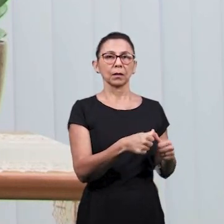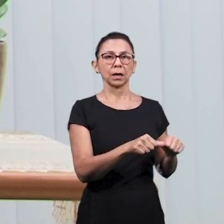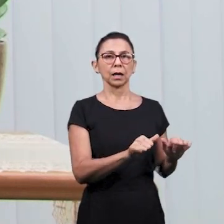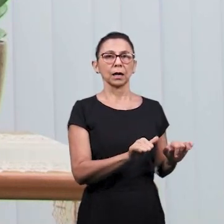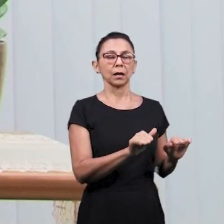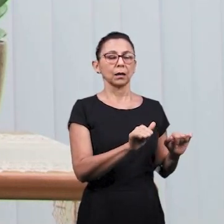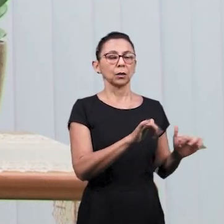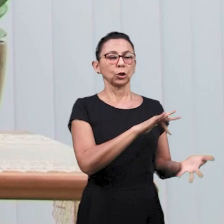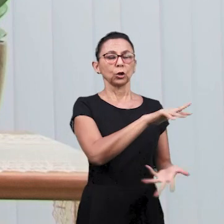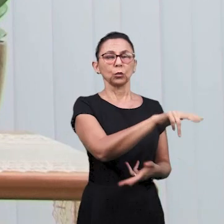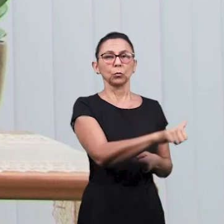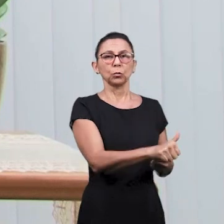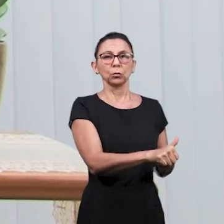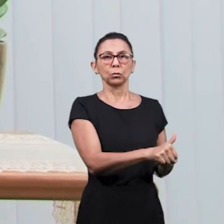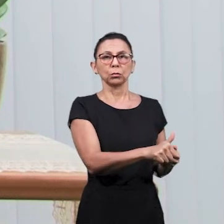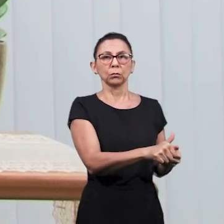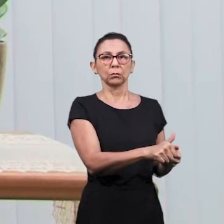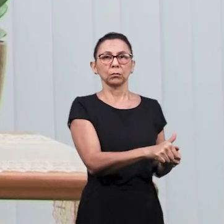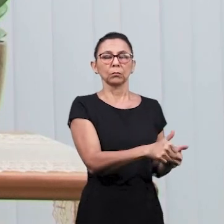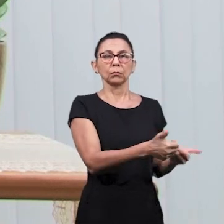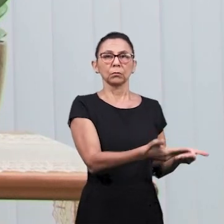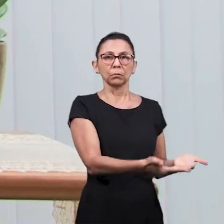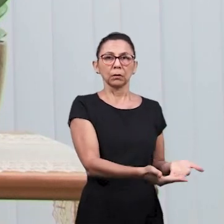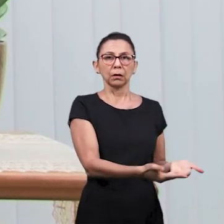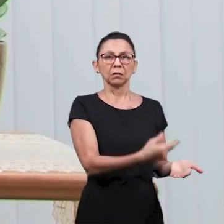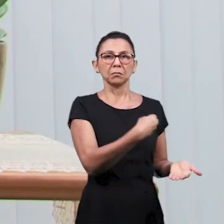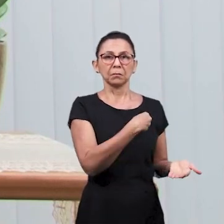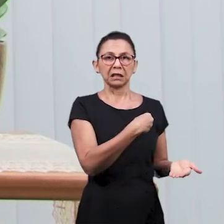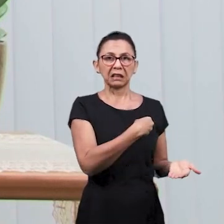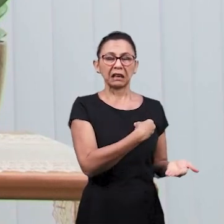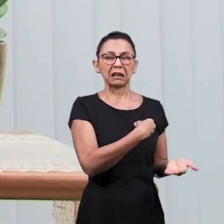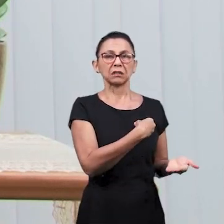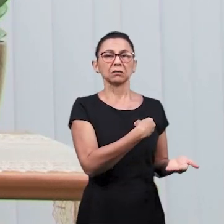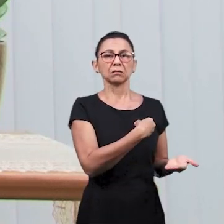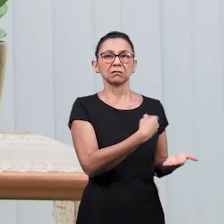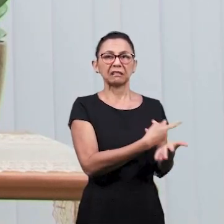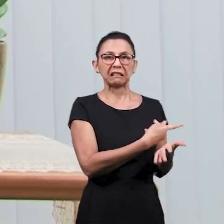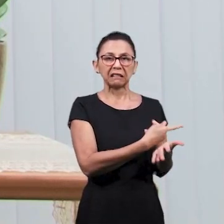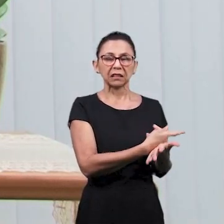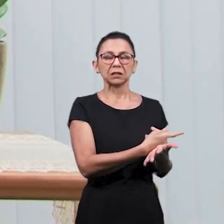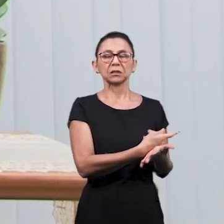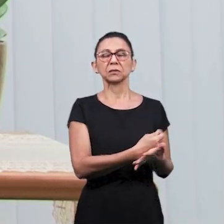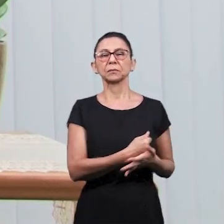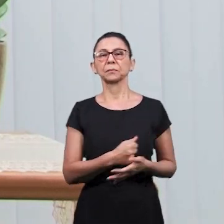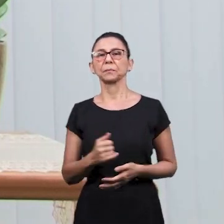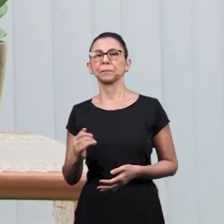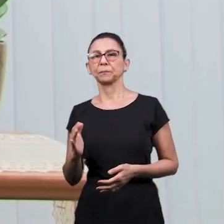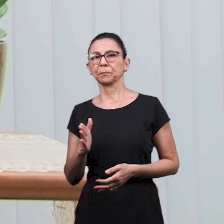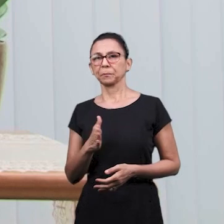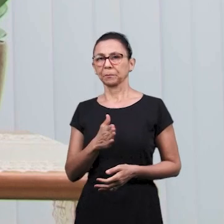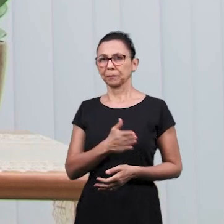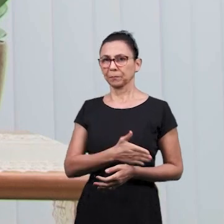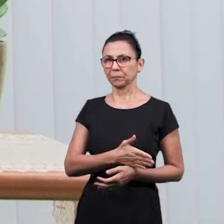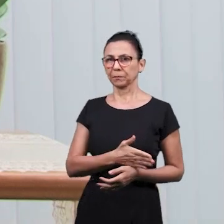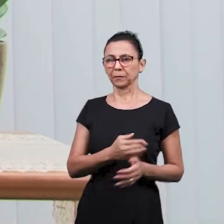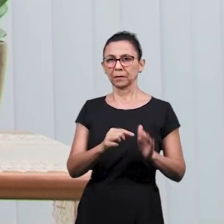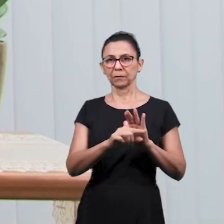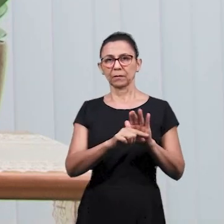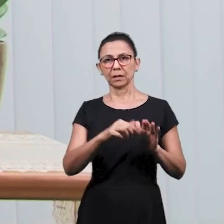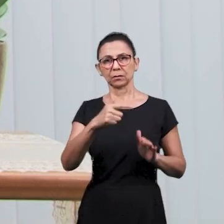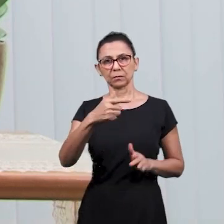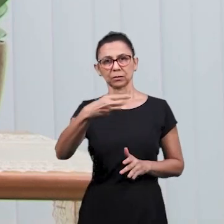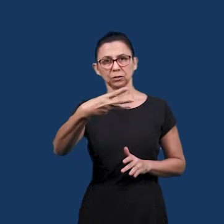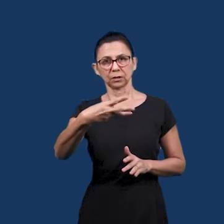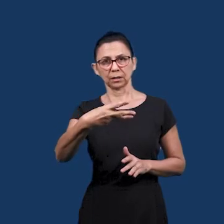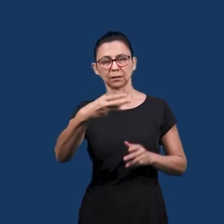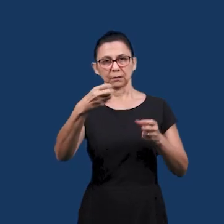жить в Его присутствии и не утонуть в этом море. Он даровал ему лодку. И где же